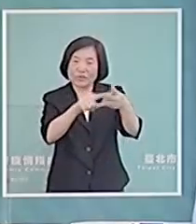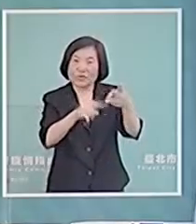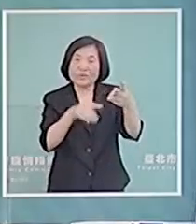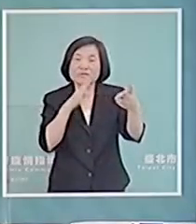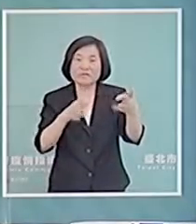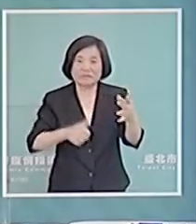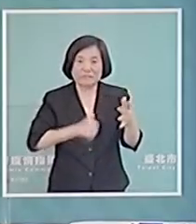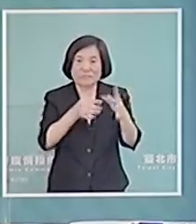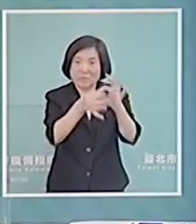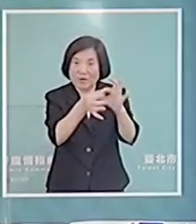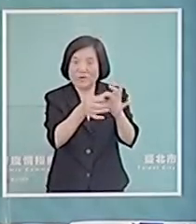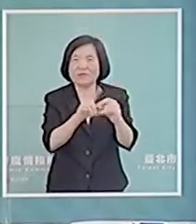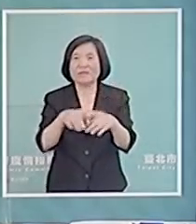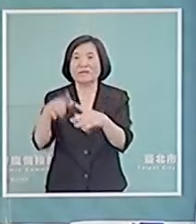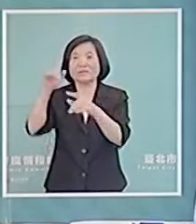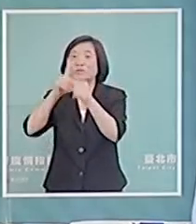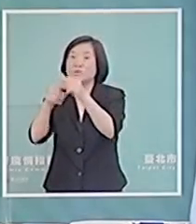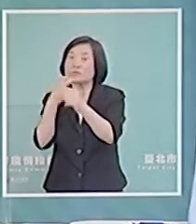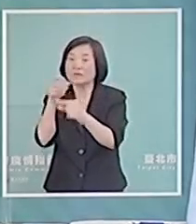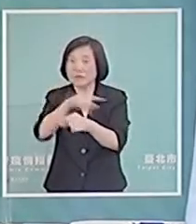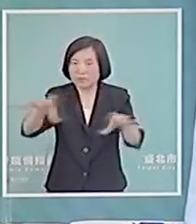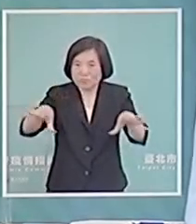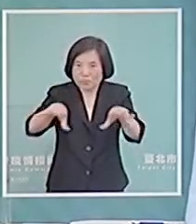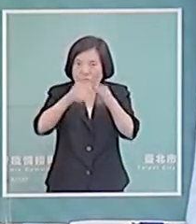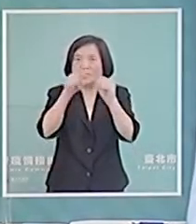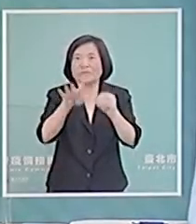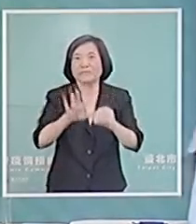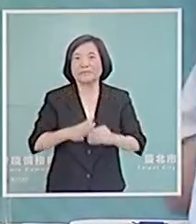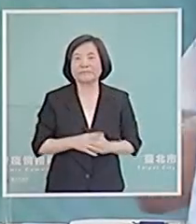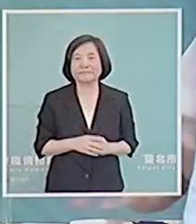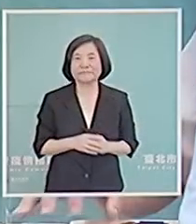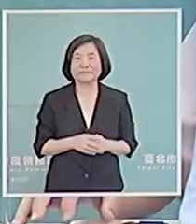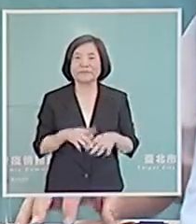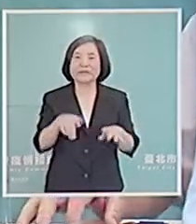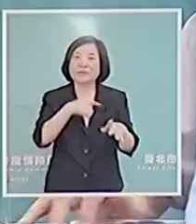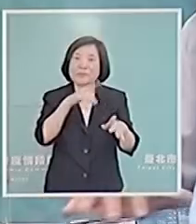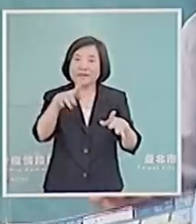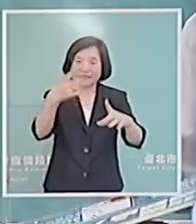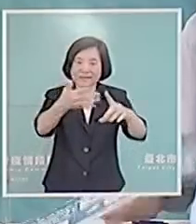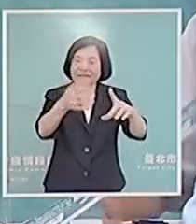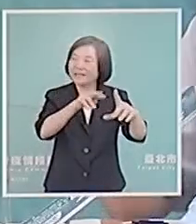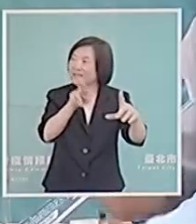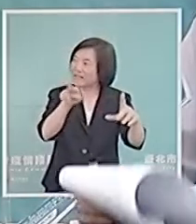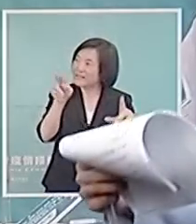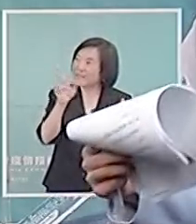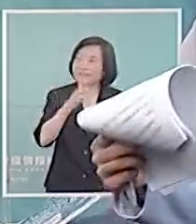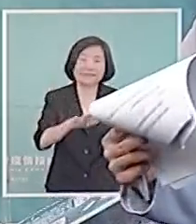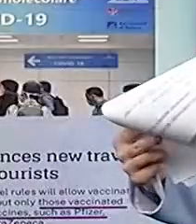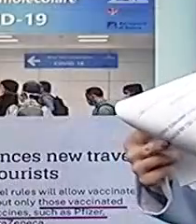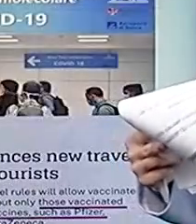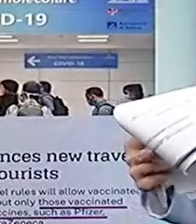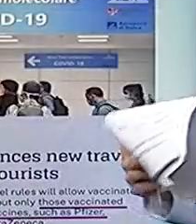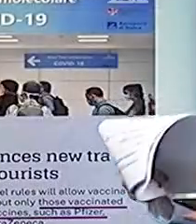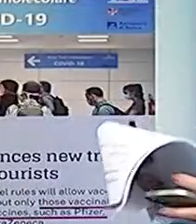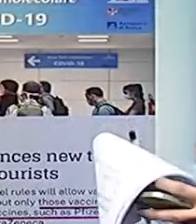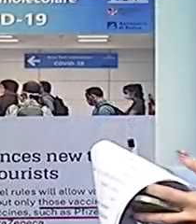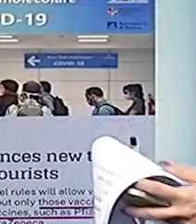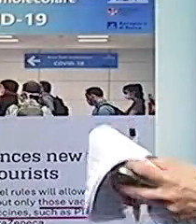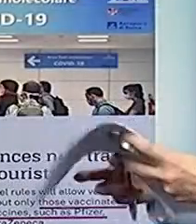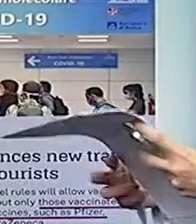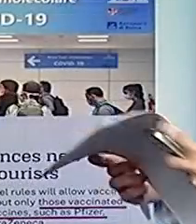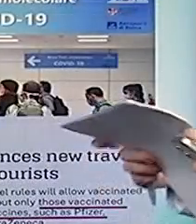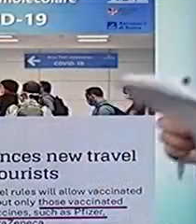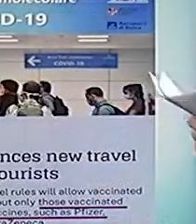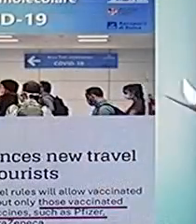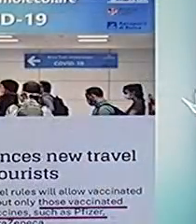做数位转型哦，那么相关的重点呢我们随时看情况再到现场一起来关心。好，那回到刚